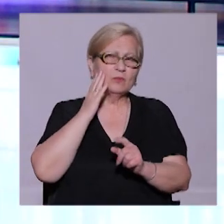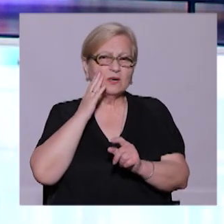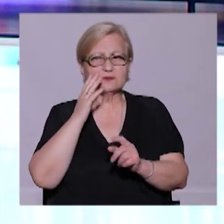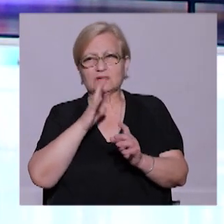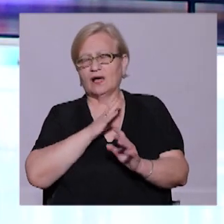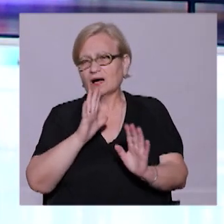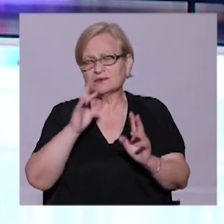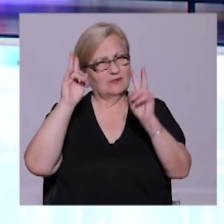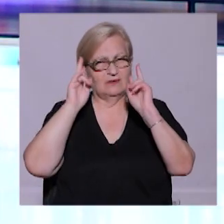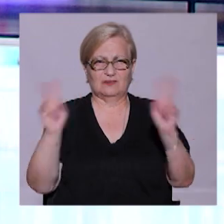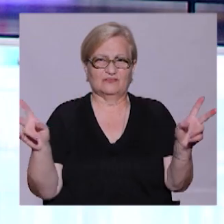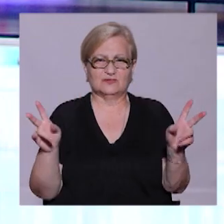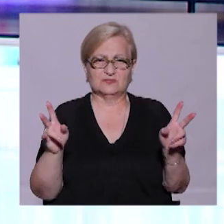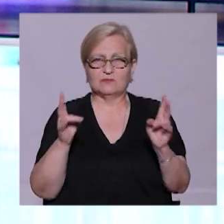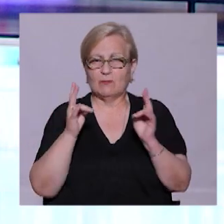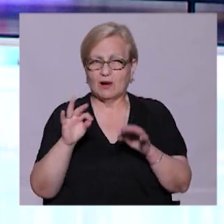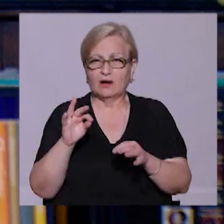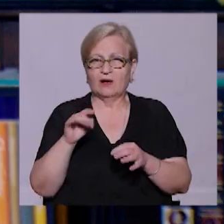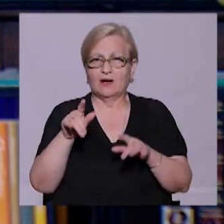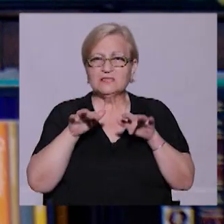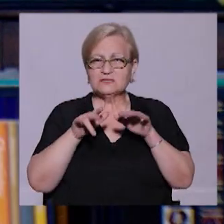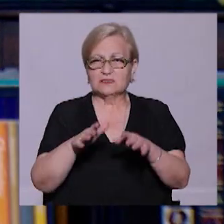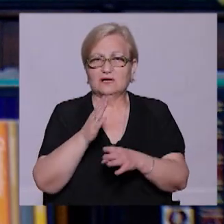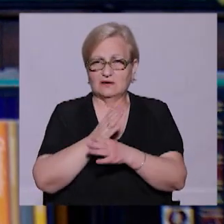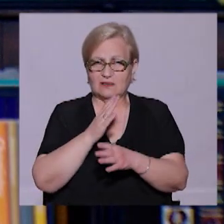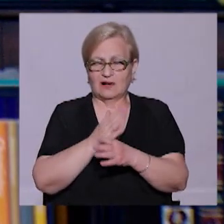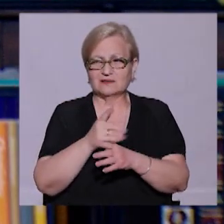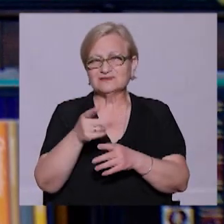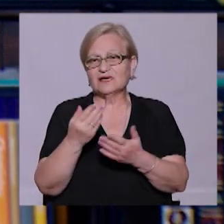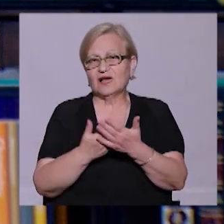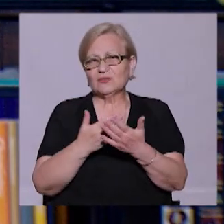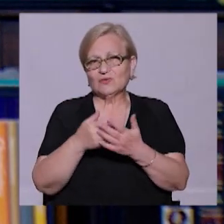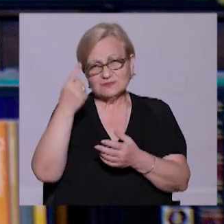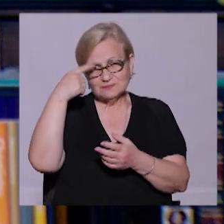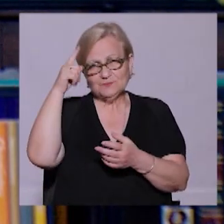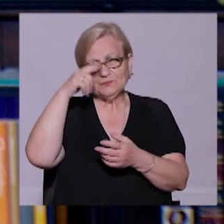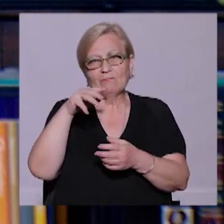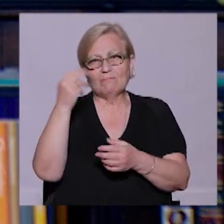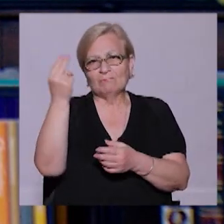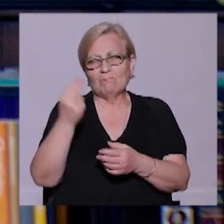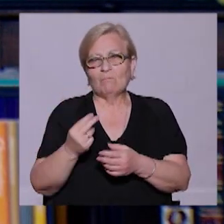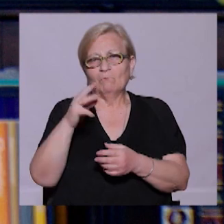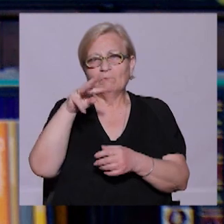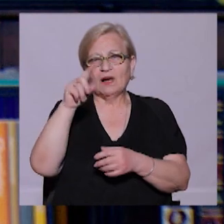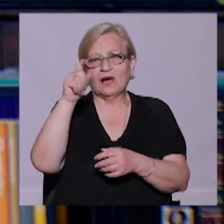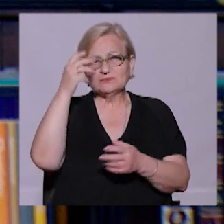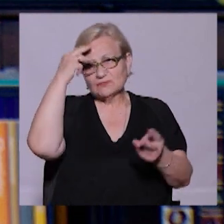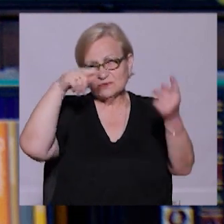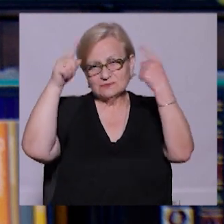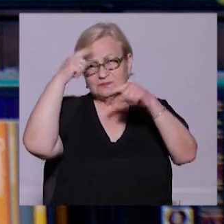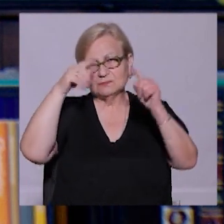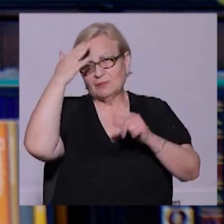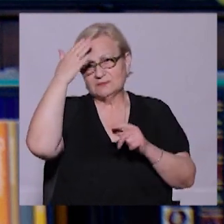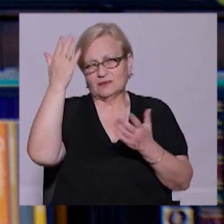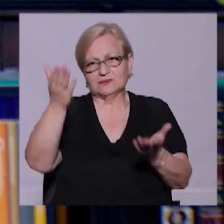დიალოგი, მაგრამ ჩვენ ვიცით, რომ ამ შემთხვევაში საქმე გვაქვს ხატრულ ნაწარმოებთან და მწერლის ფანტაზია